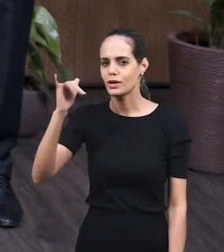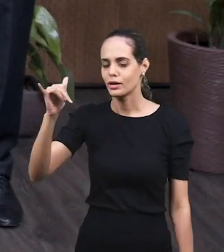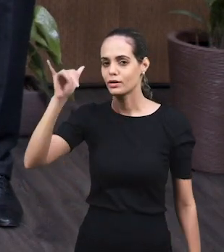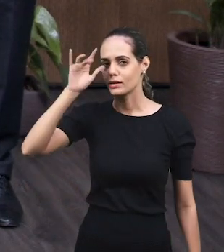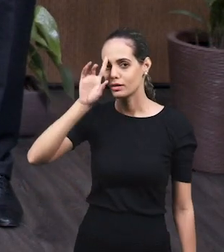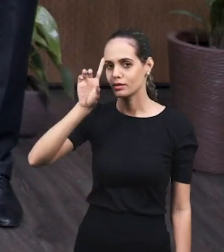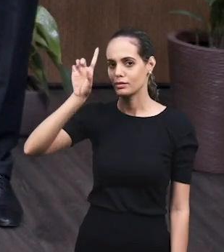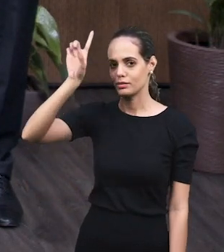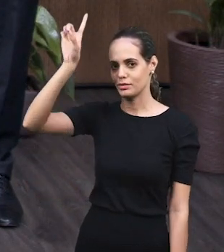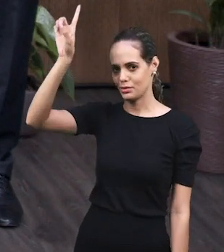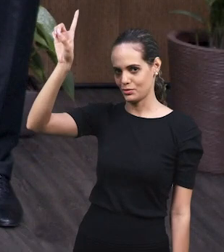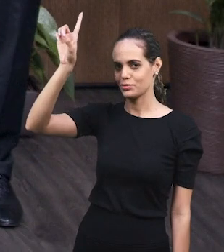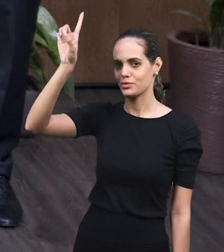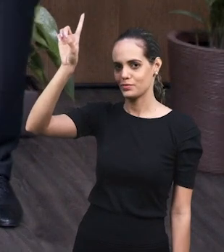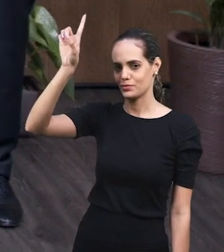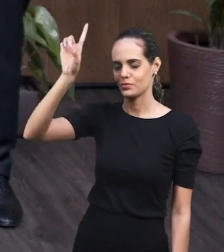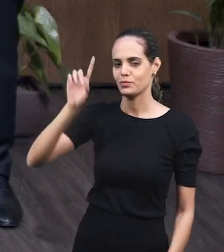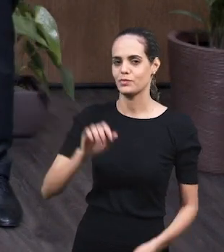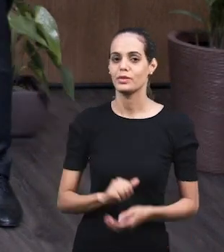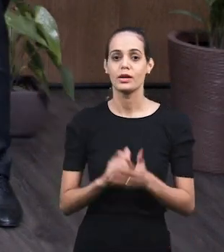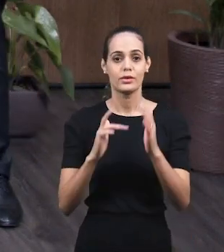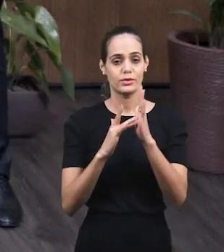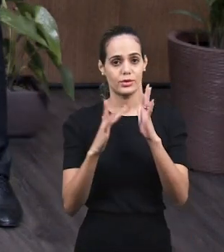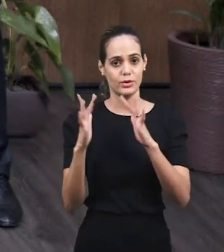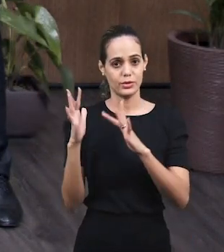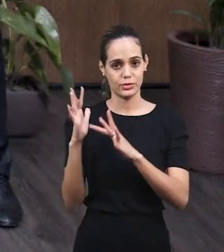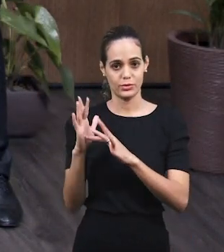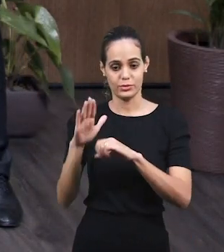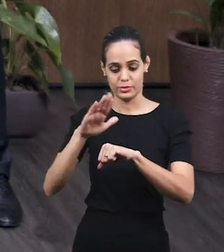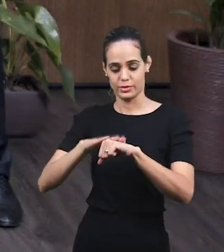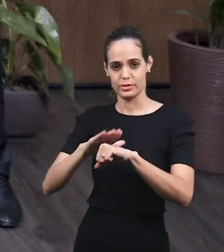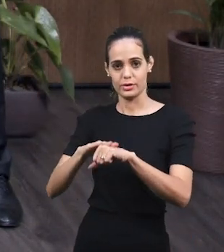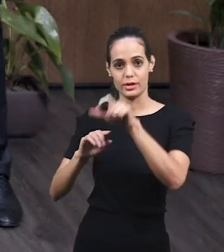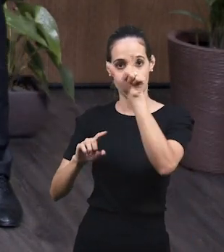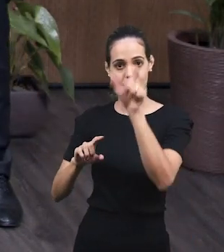dans sa prière sacerdotale, il avait supplié Dieu Père